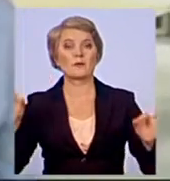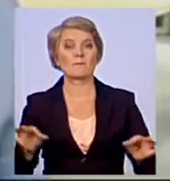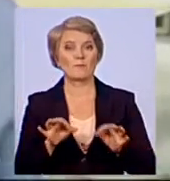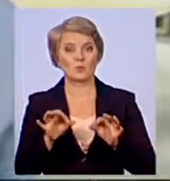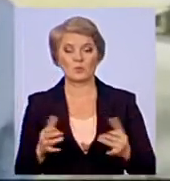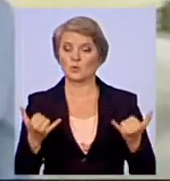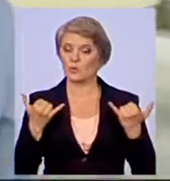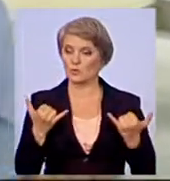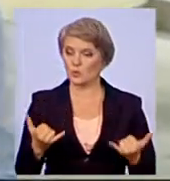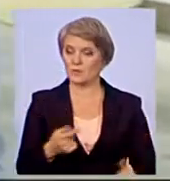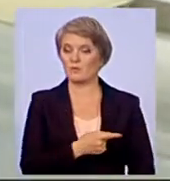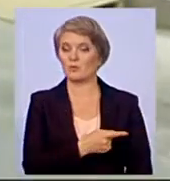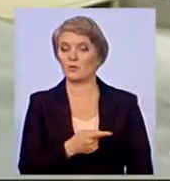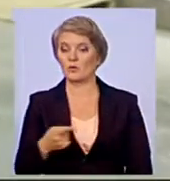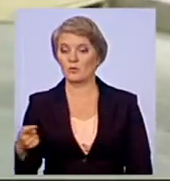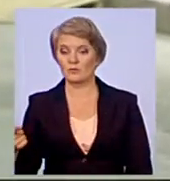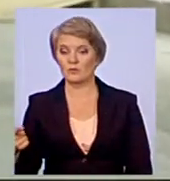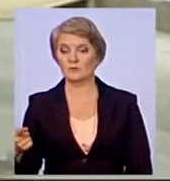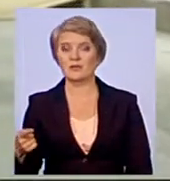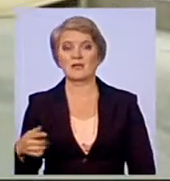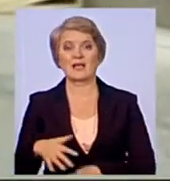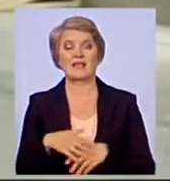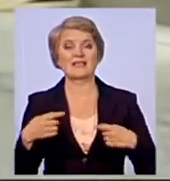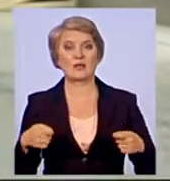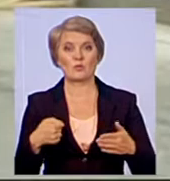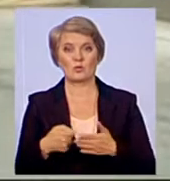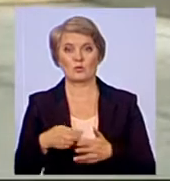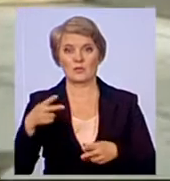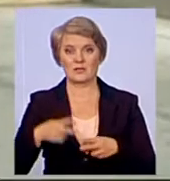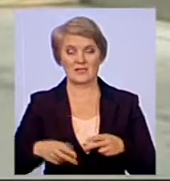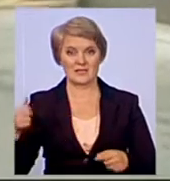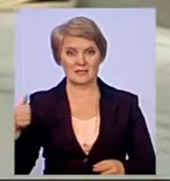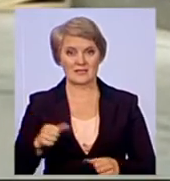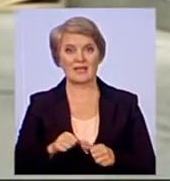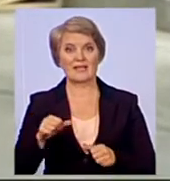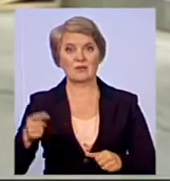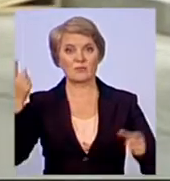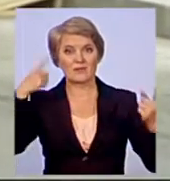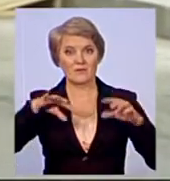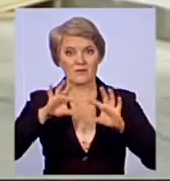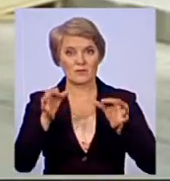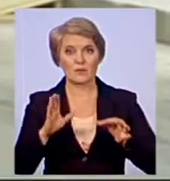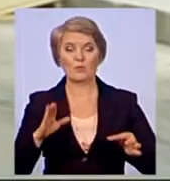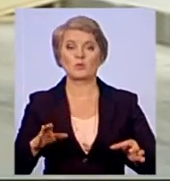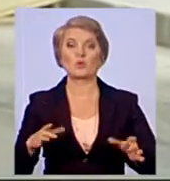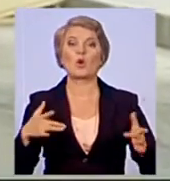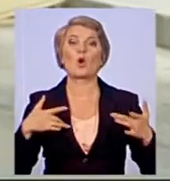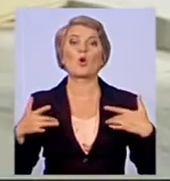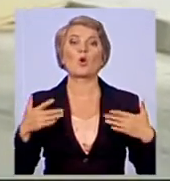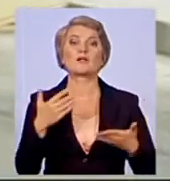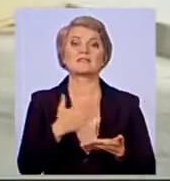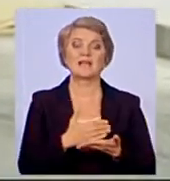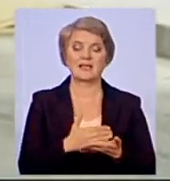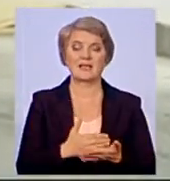впродовж того часу, коли триватиме ярмарка, це до кінця тижня, тут окрім творів мистецтва будуть грати концерти, а також